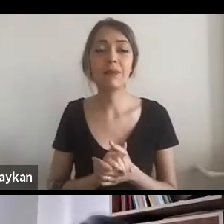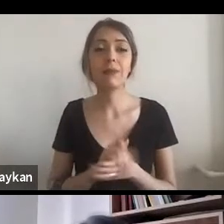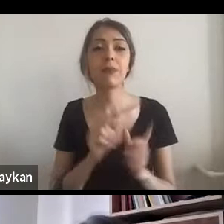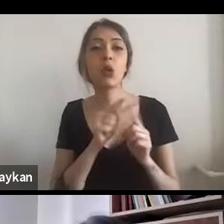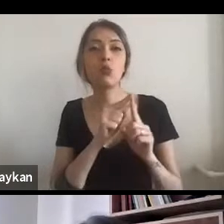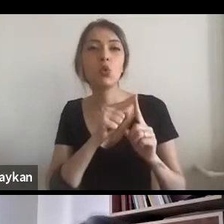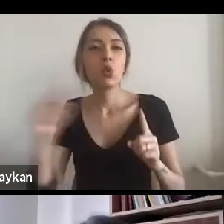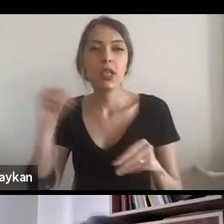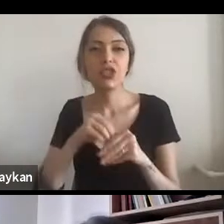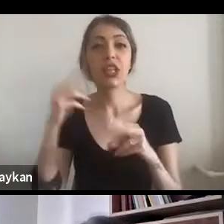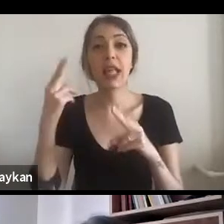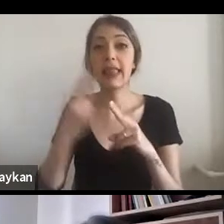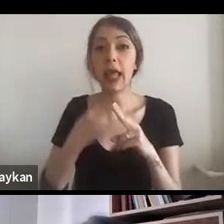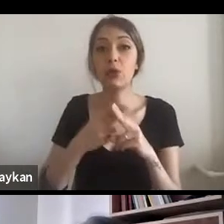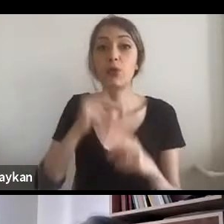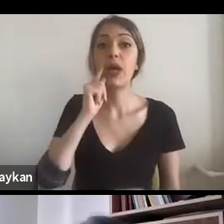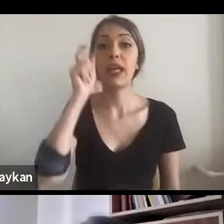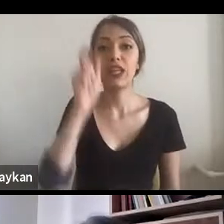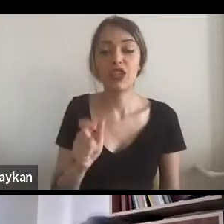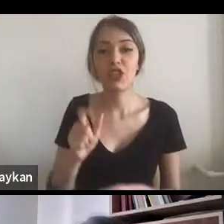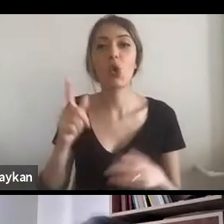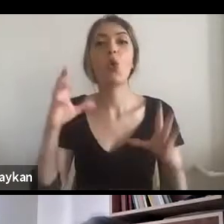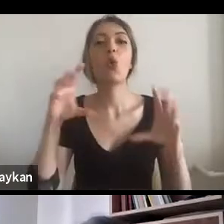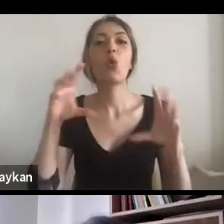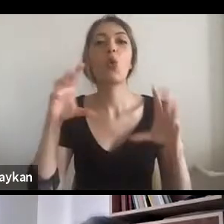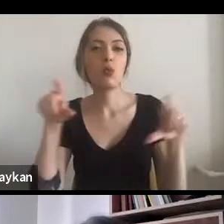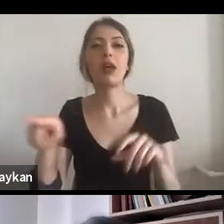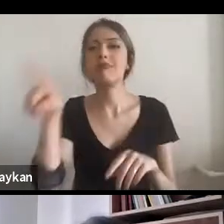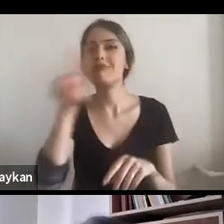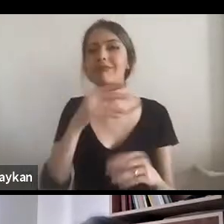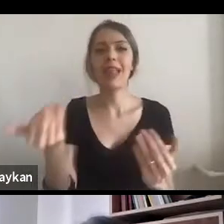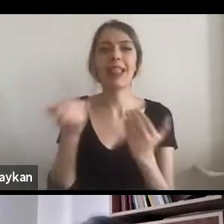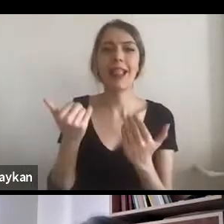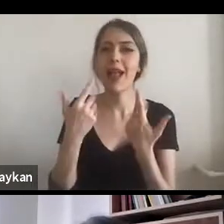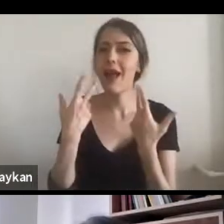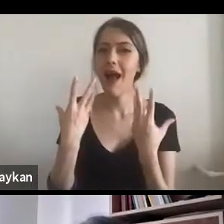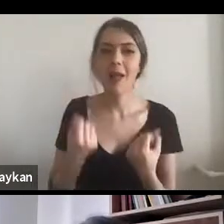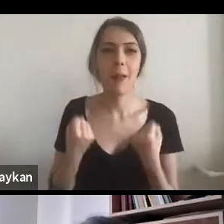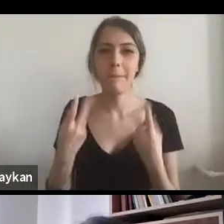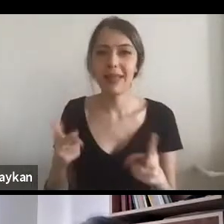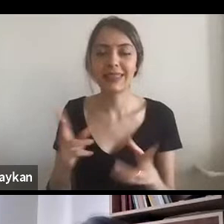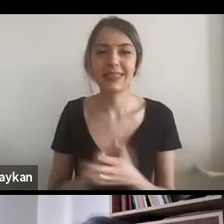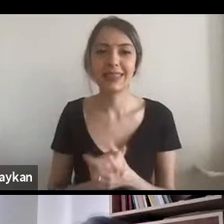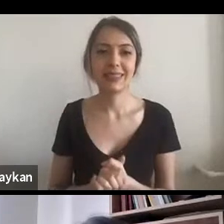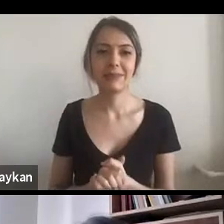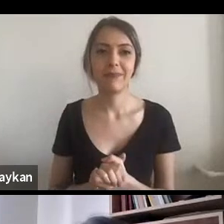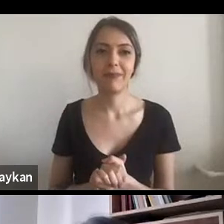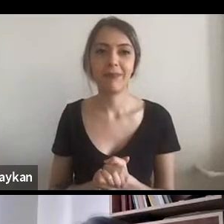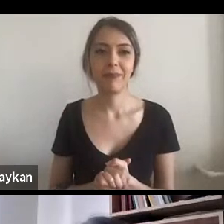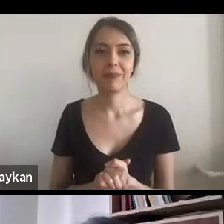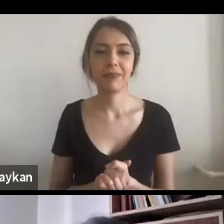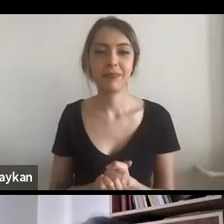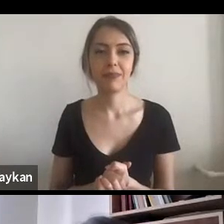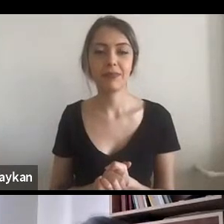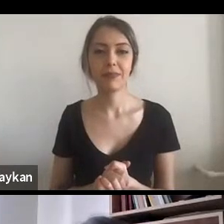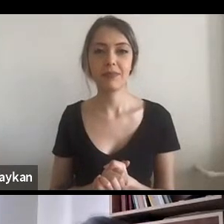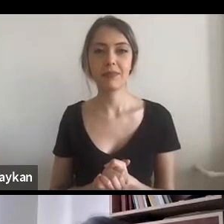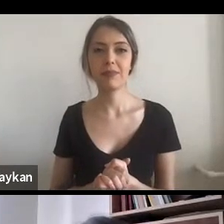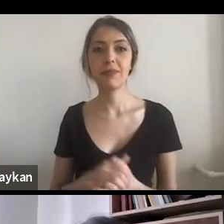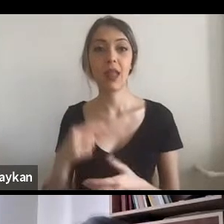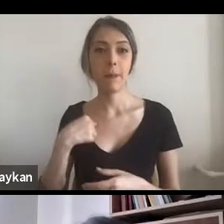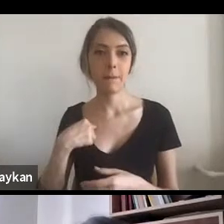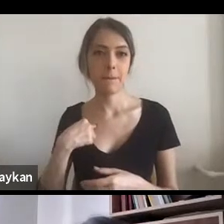süreçte deneyimli kişiler ve kurumlardan da destek alabilme şansınız oluyor. Ben